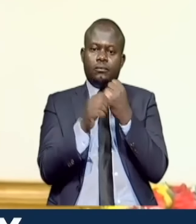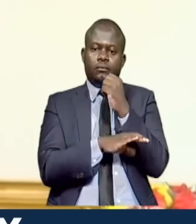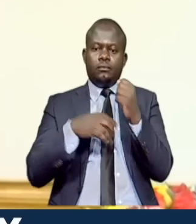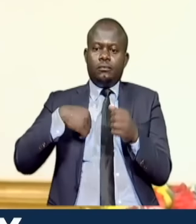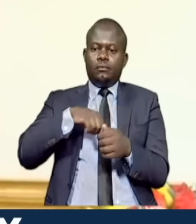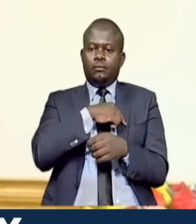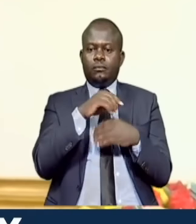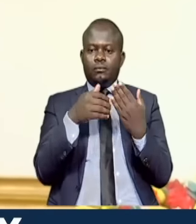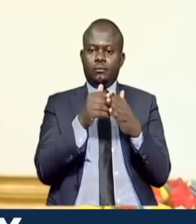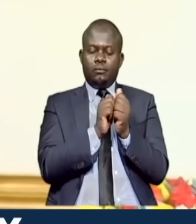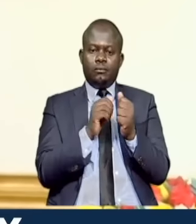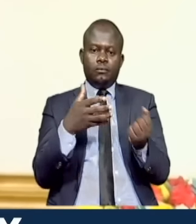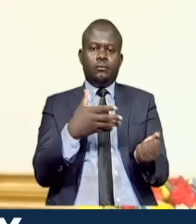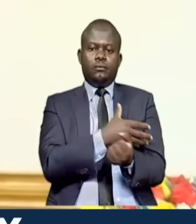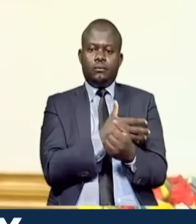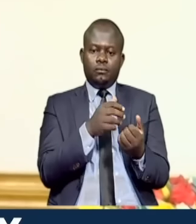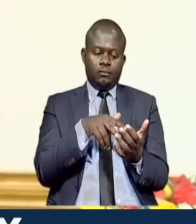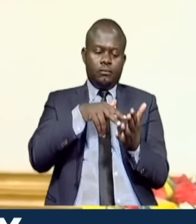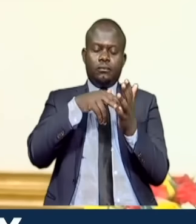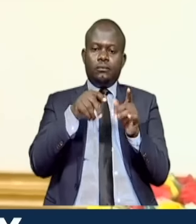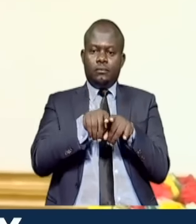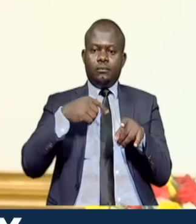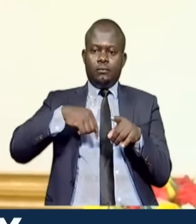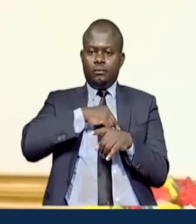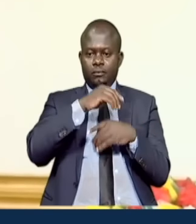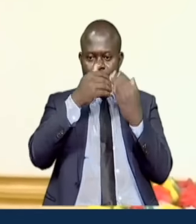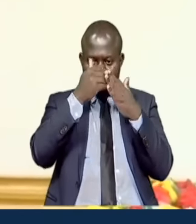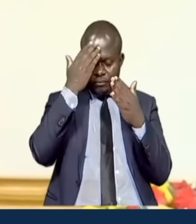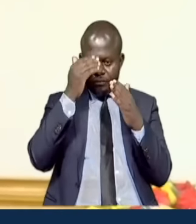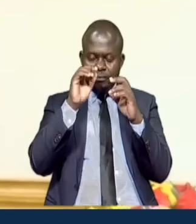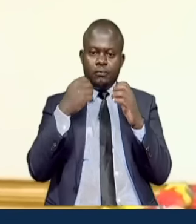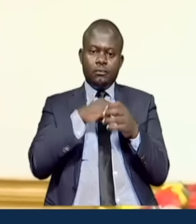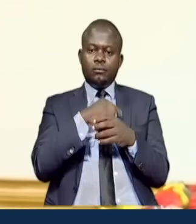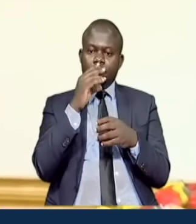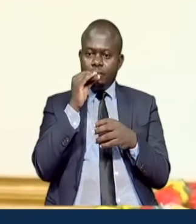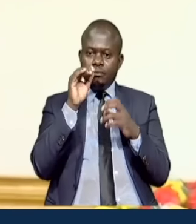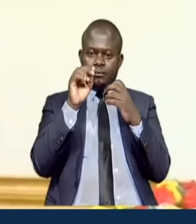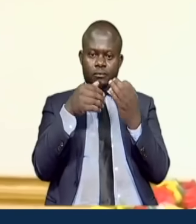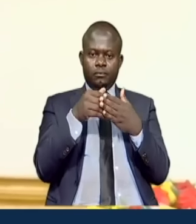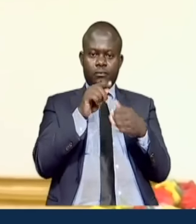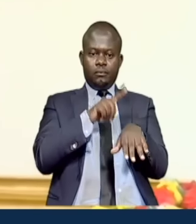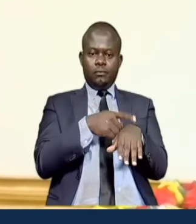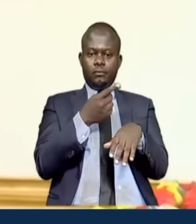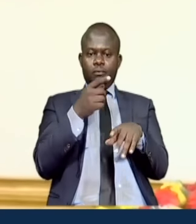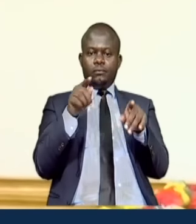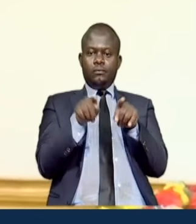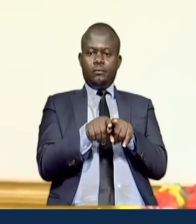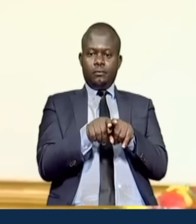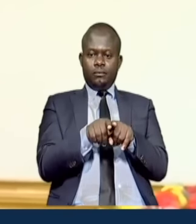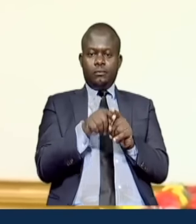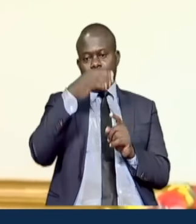cyacu n'ubushobozi bwo kubasha guhaguruka natwe, kuko navuga ko twebwe tukiri mu bihe bisa